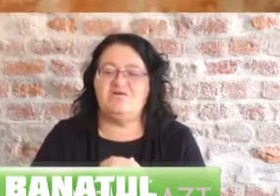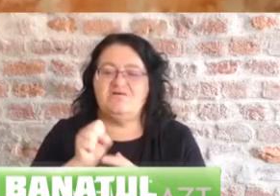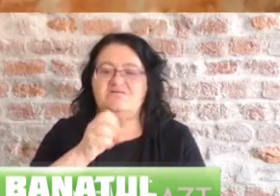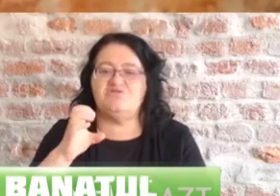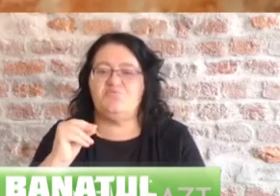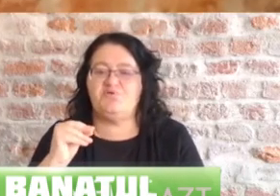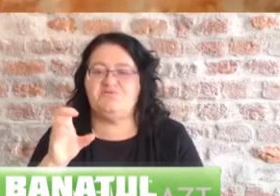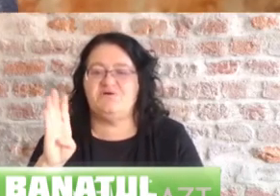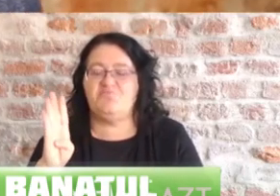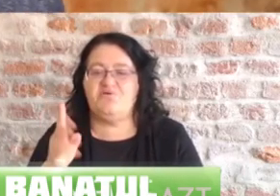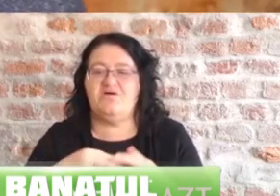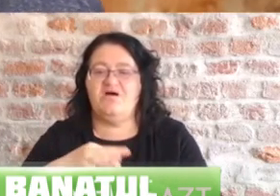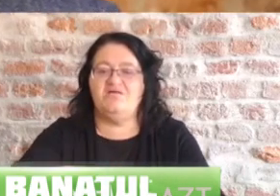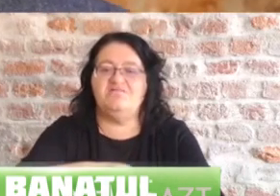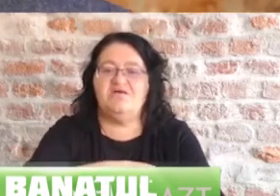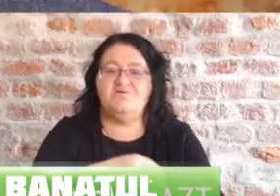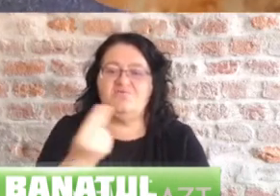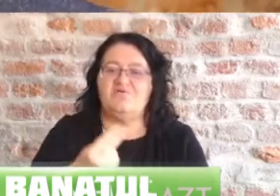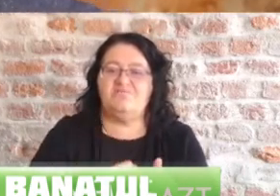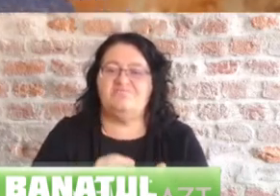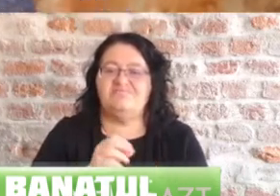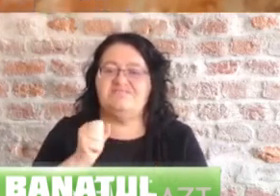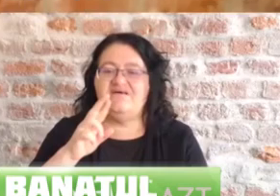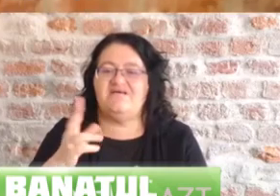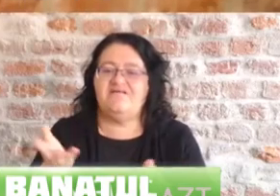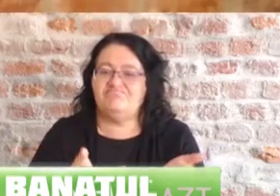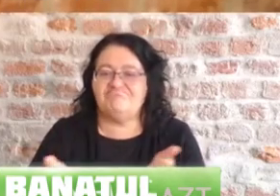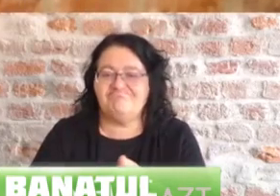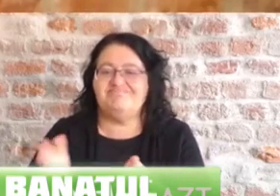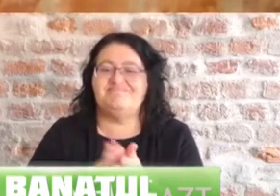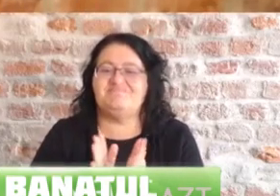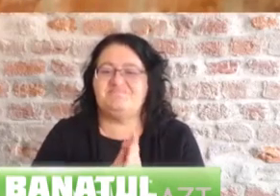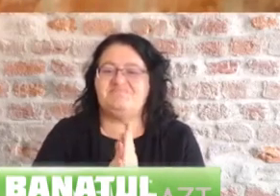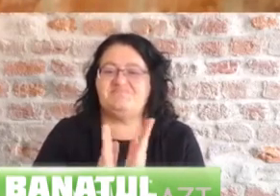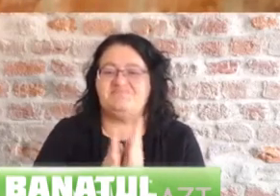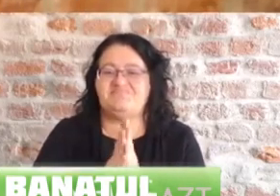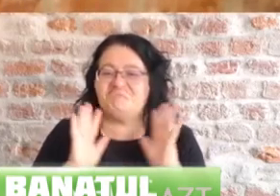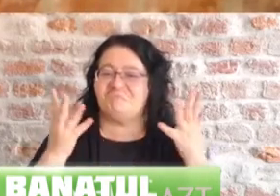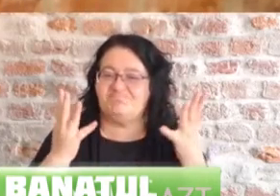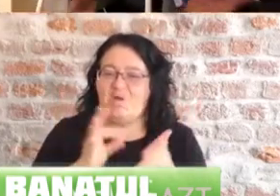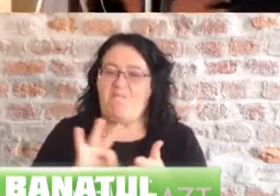SC Păunița Boancă Arhitectura Peisajului SRL. Îi invit în scenă.